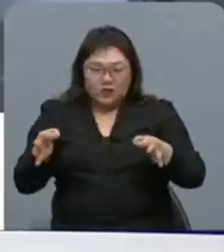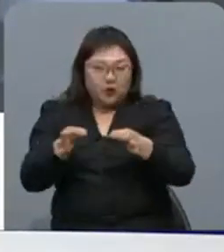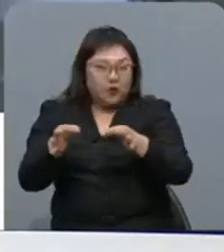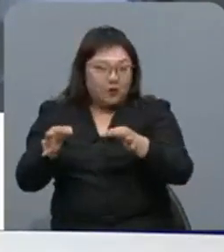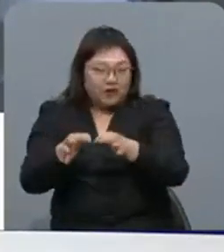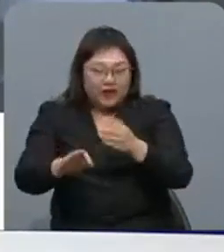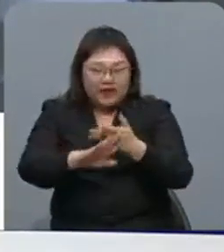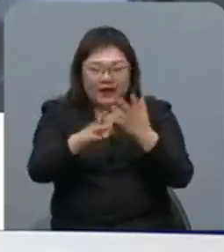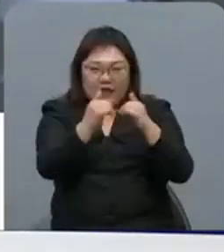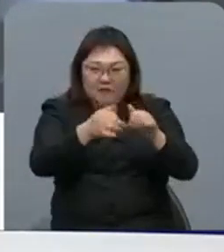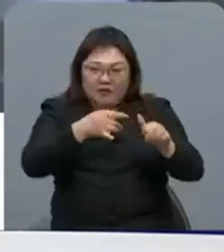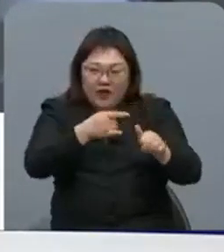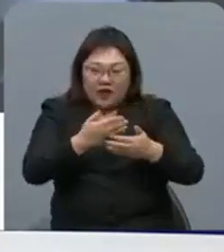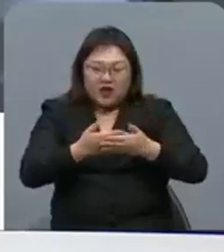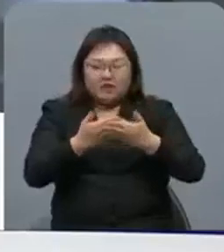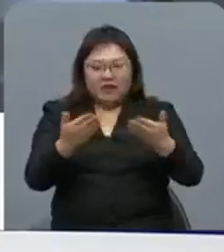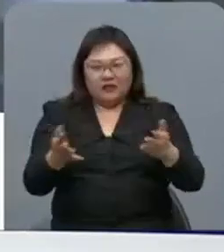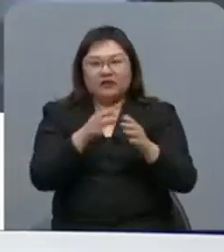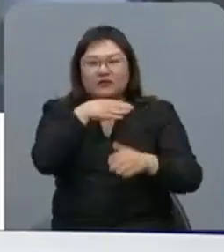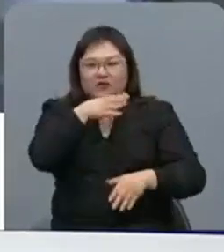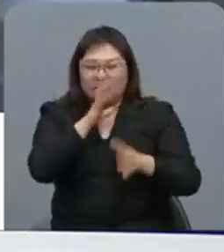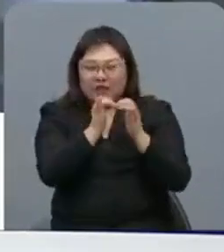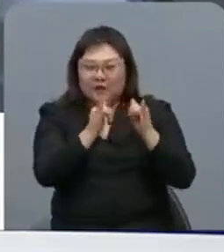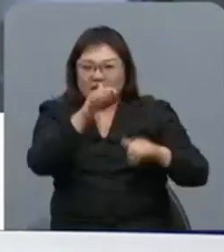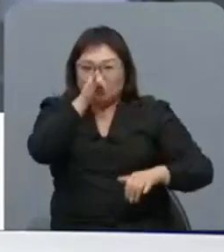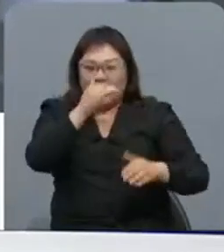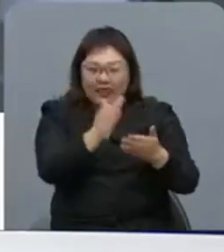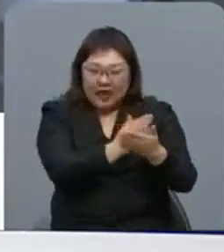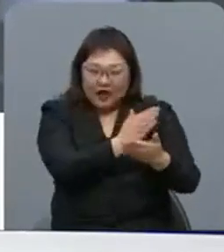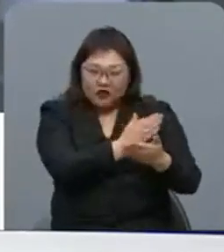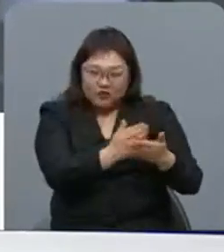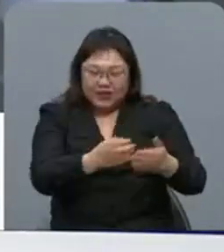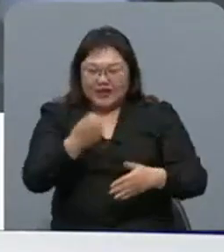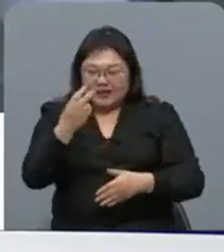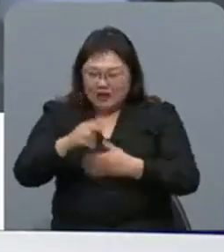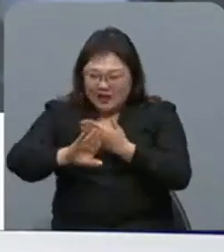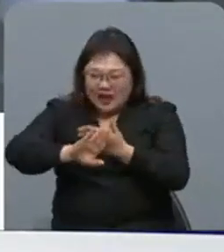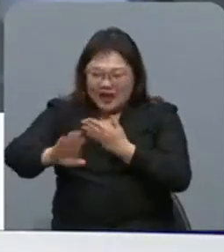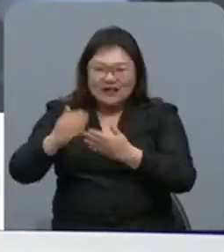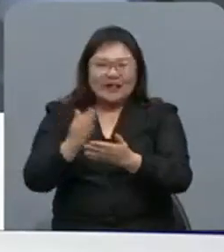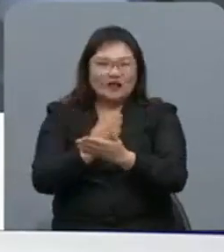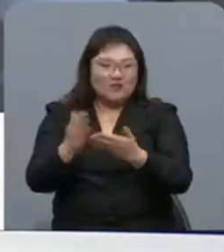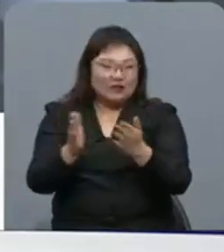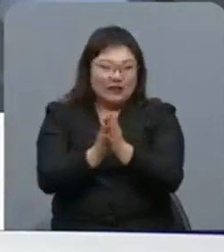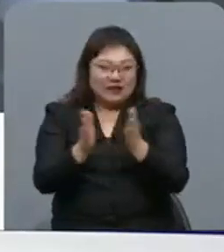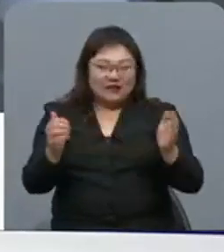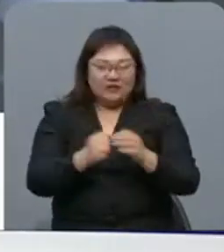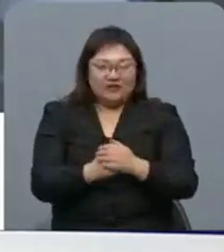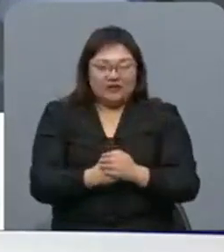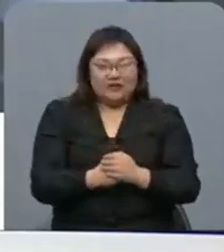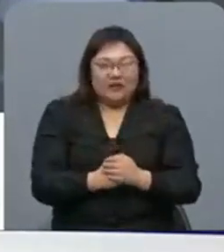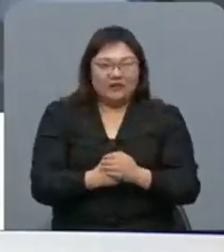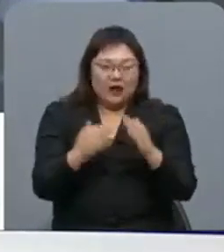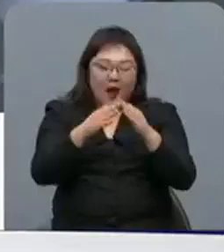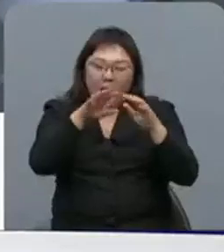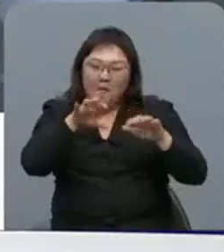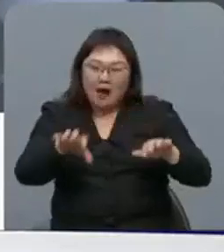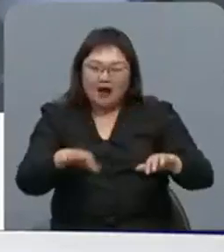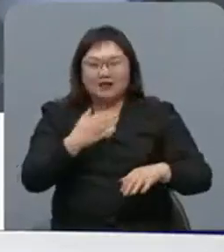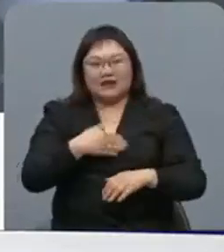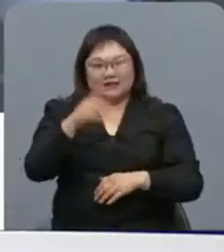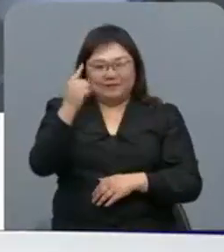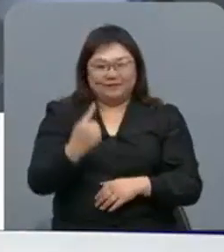이웃에게 기부하는 어르신들이 있습니다. 나눔이 또 다른 나눔을 낳고 있는 건데요. 이처럼 나눔이 꽃피는 마을을 이경주